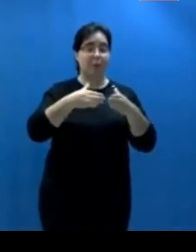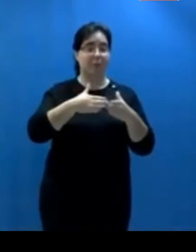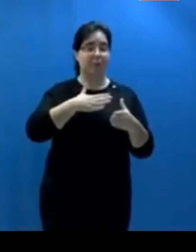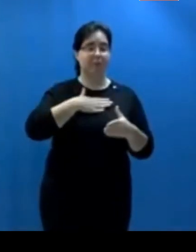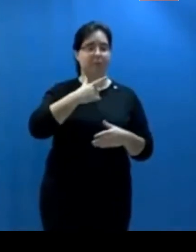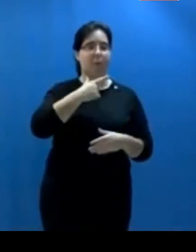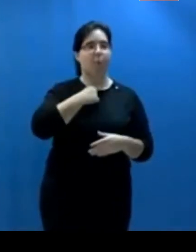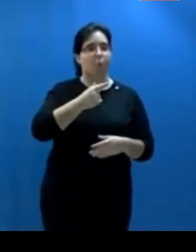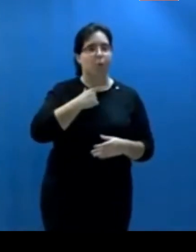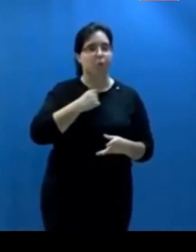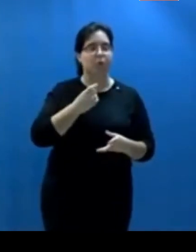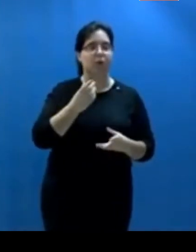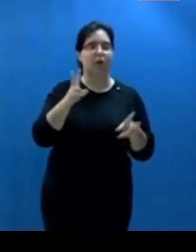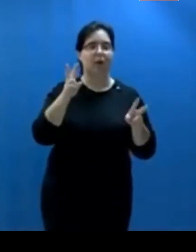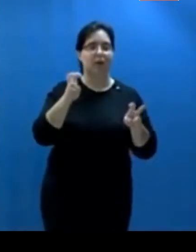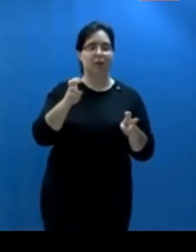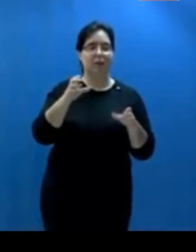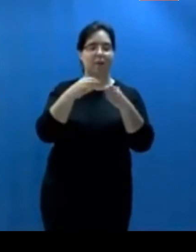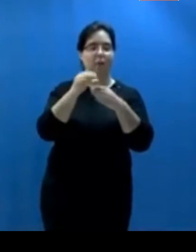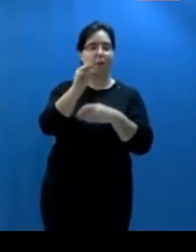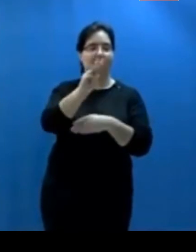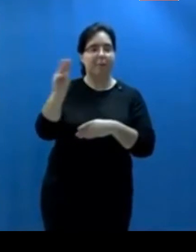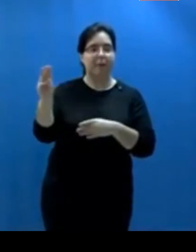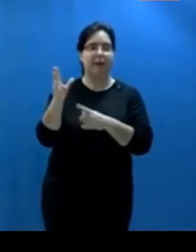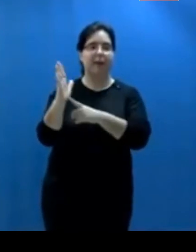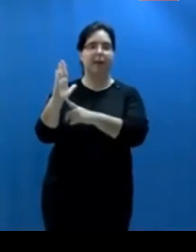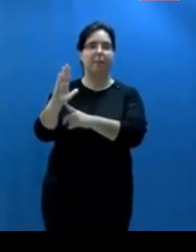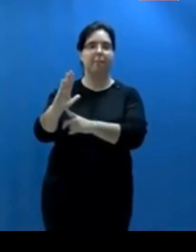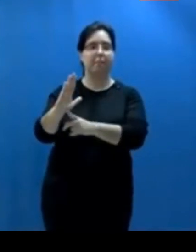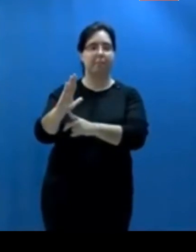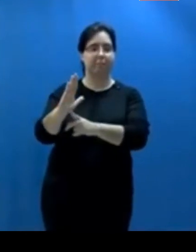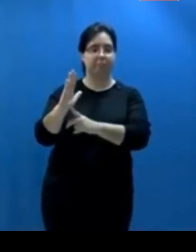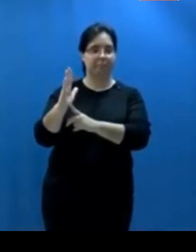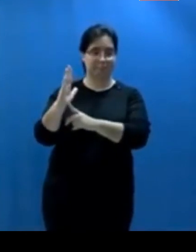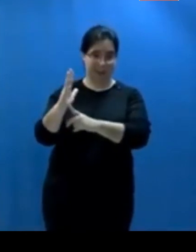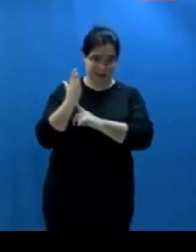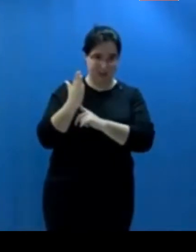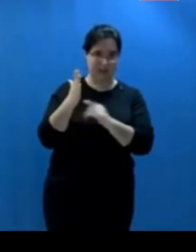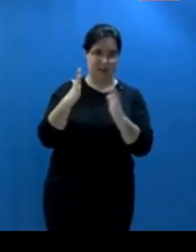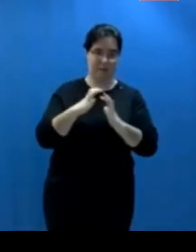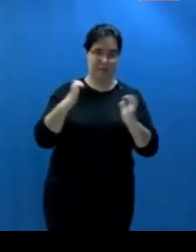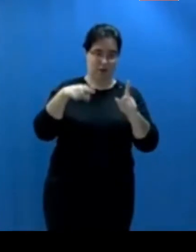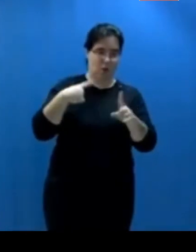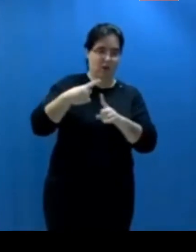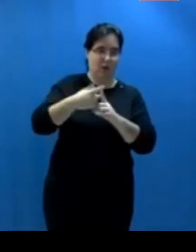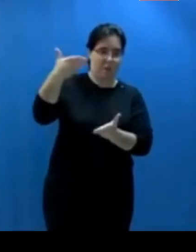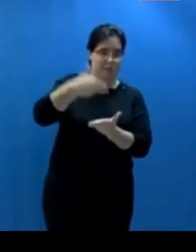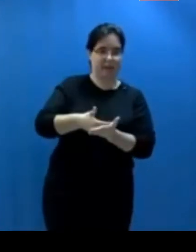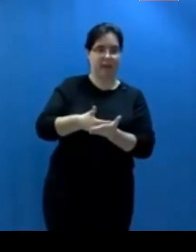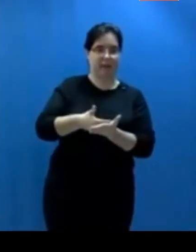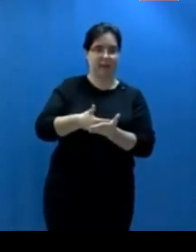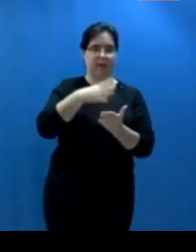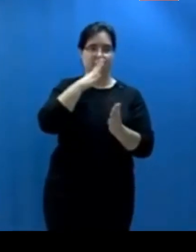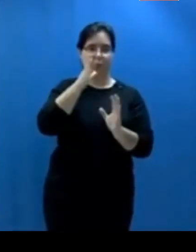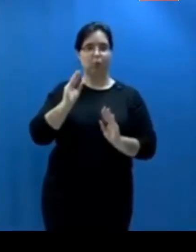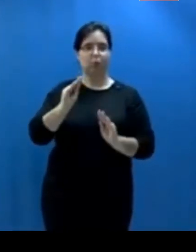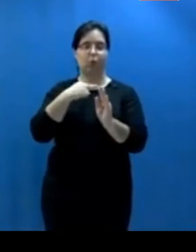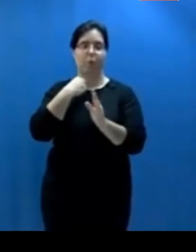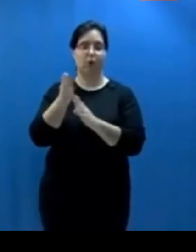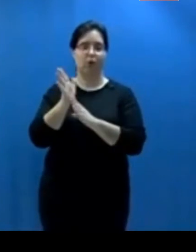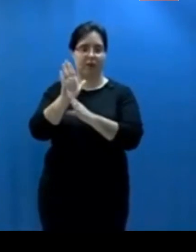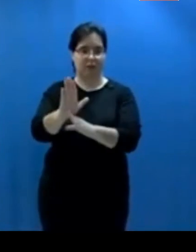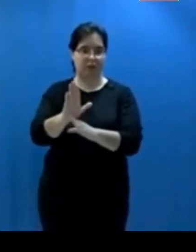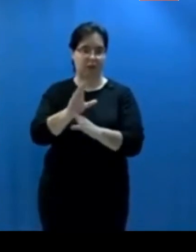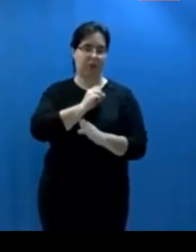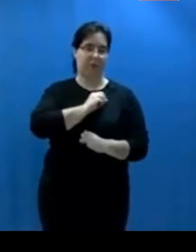el Partit Popular hagués sigut el que hagués presentat aquest plenari extraordinari. Més que res perquè va ser el seu portaveu adjunt, el senyor Juanjo Pérez